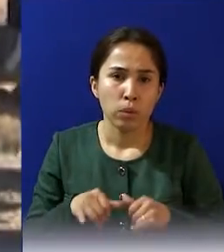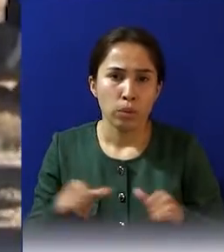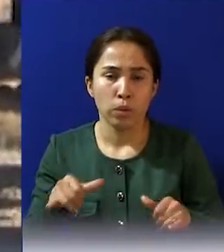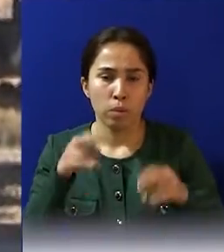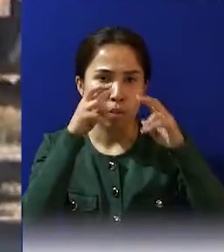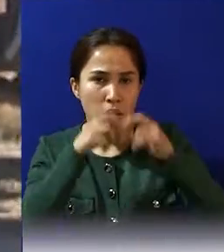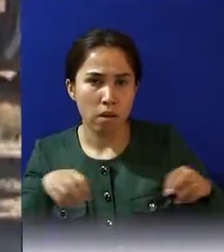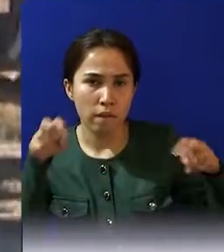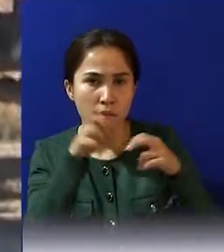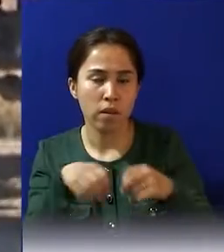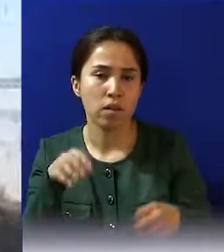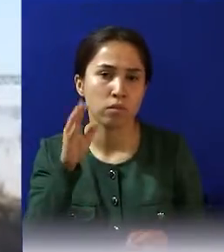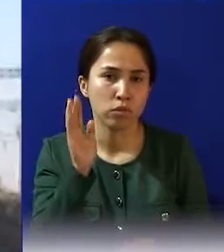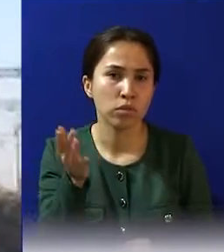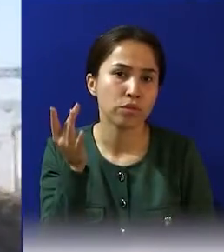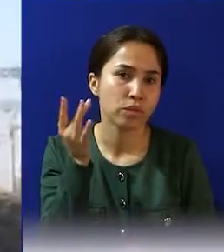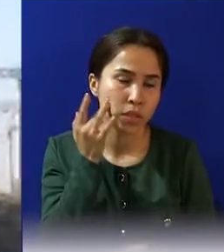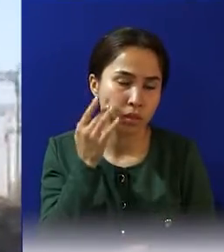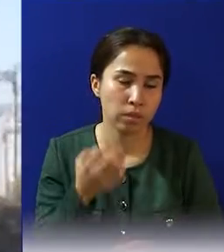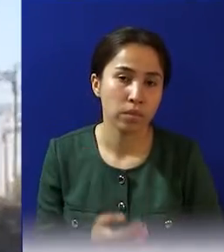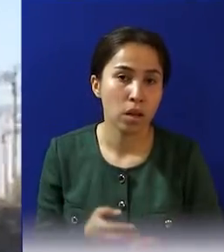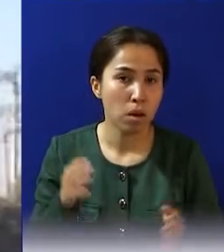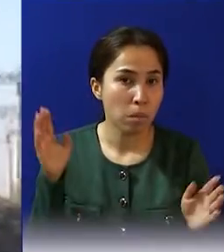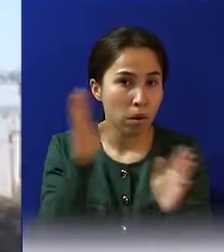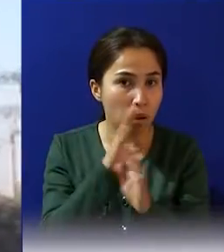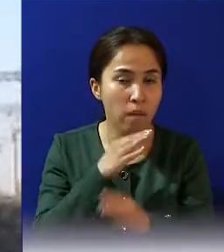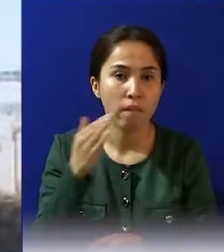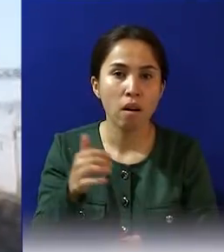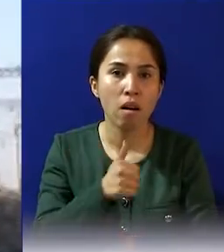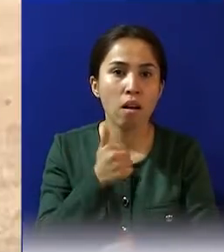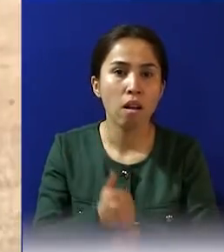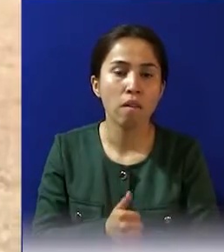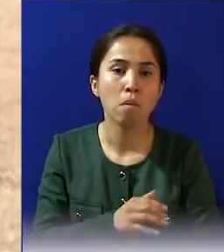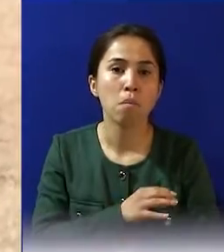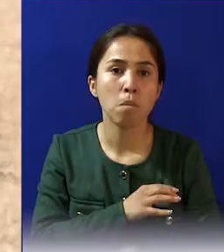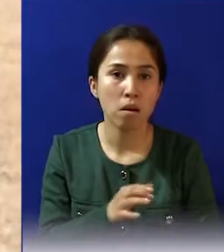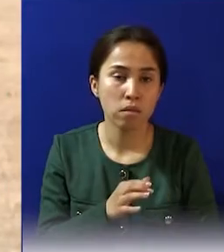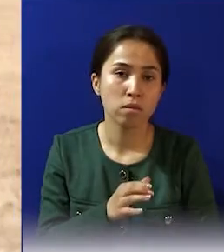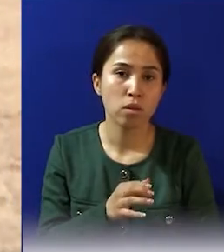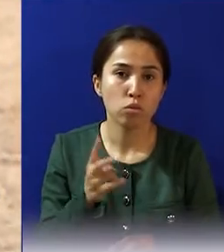чаще проводить рейдовые мероприятия. Ведь природа является нашим главным богатством, и потому ее